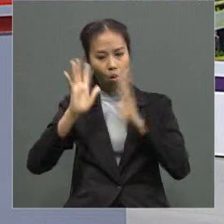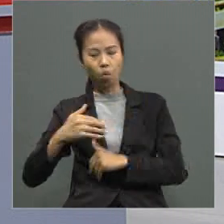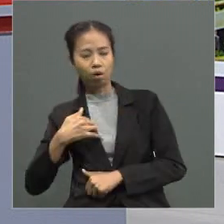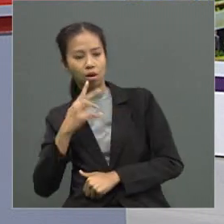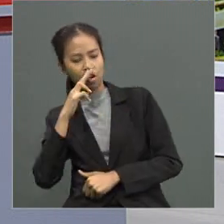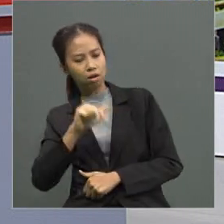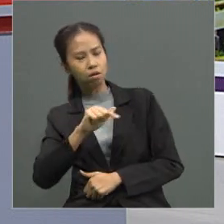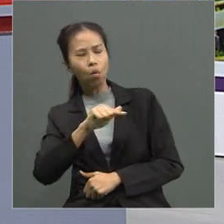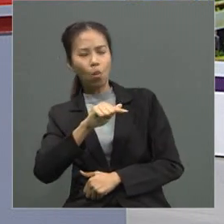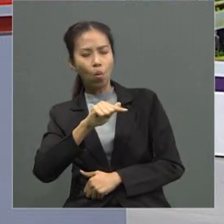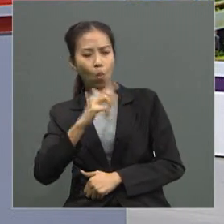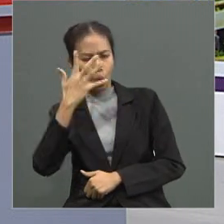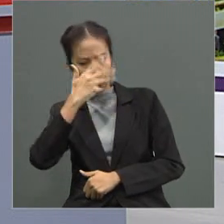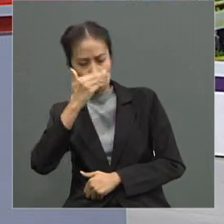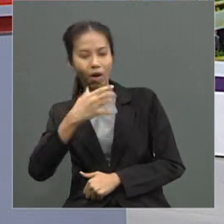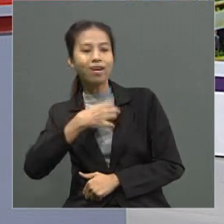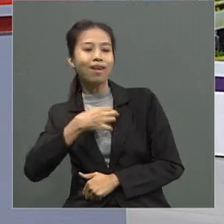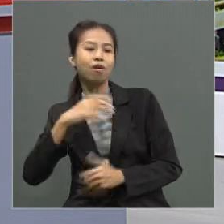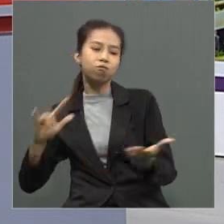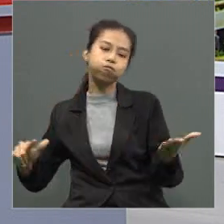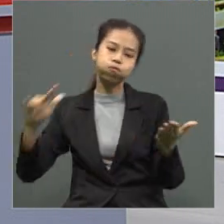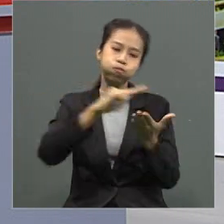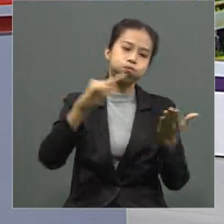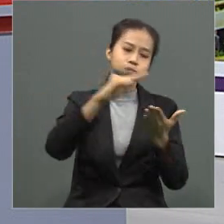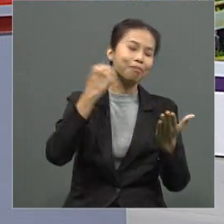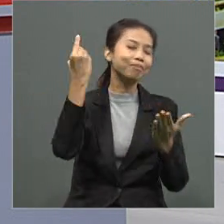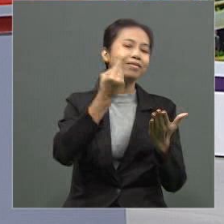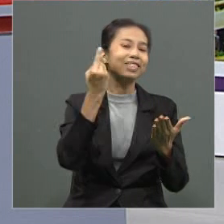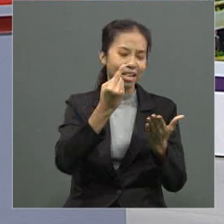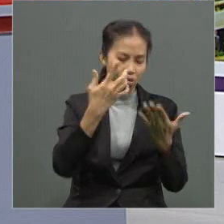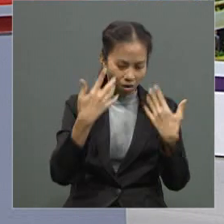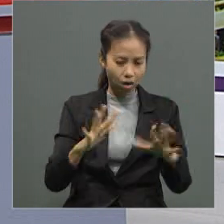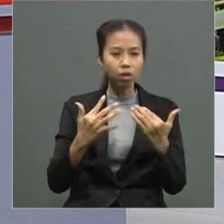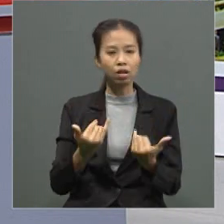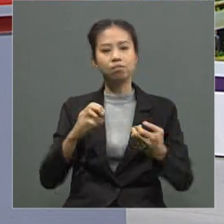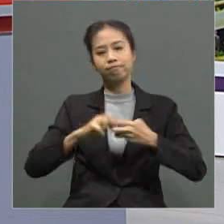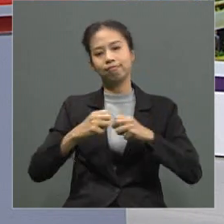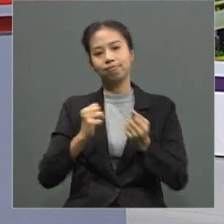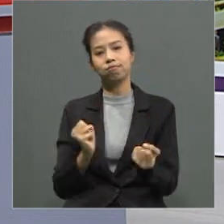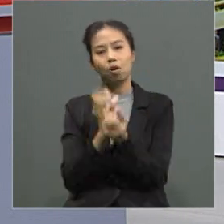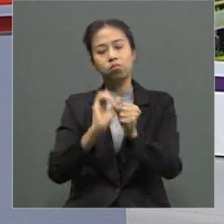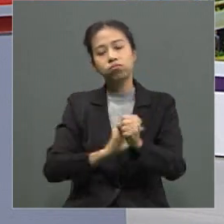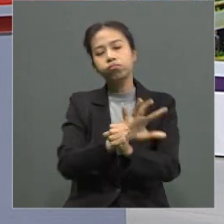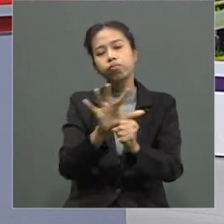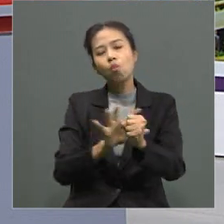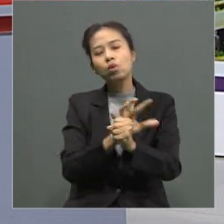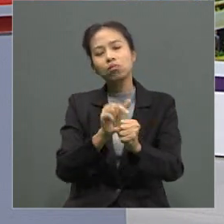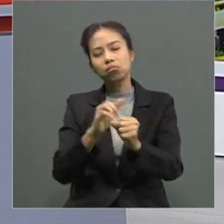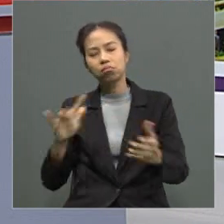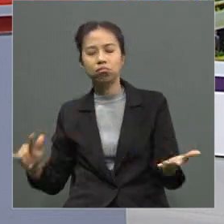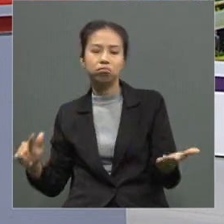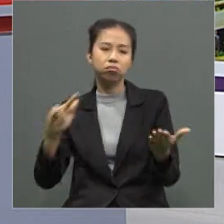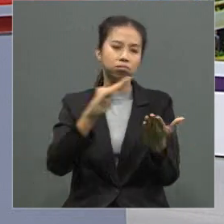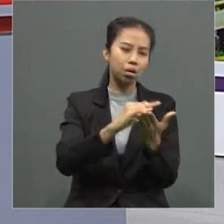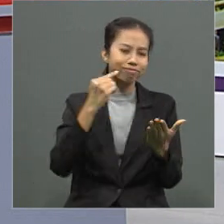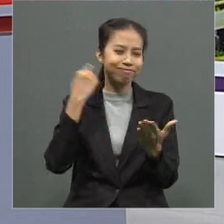เมืองไทยเนี่ยเยอะแยะมากมายทีเดียวแต่ว่าอาจมันจะเจอเรื่องของสถานการณ์โควิด- 199ก็าทำให้เรื่องของการท่องเที่ยวมันอาจจะชะงักไปกันักนิดนึง